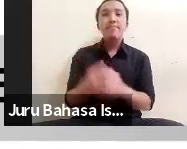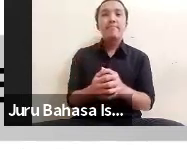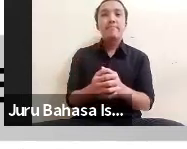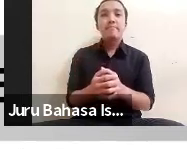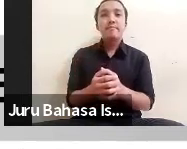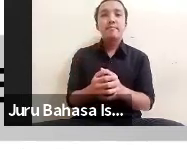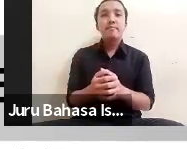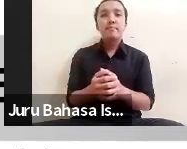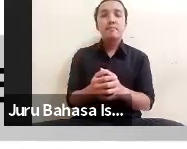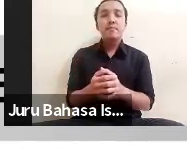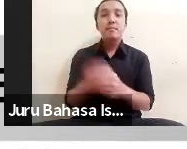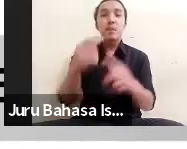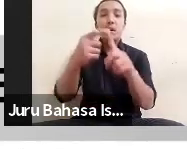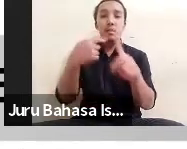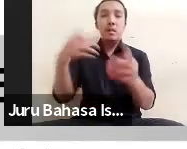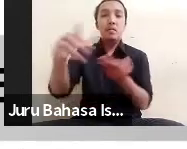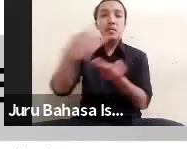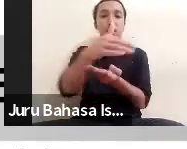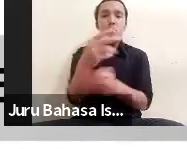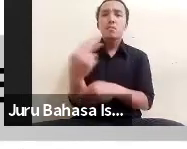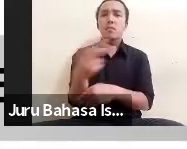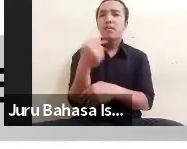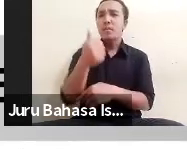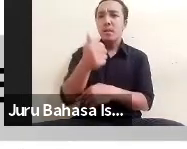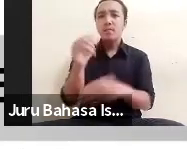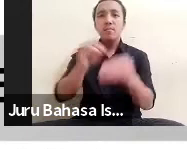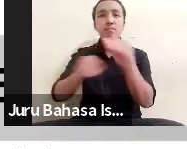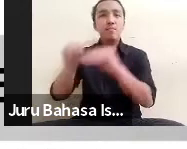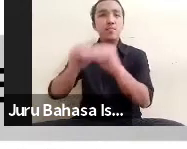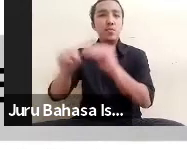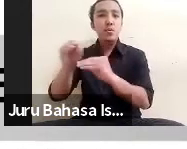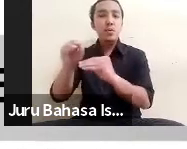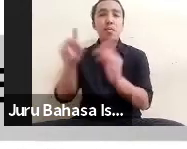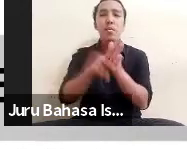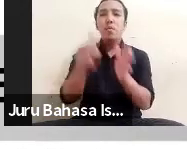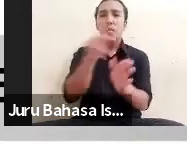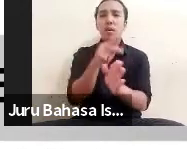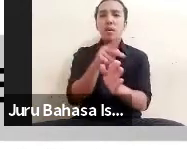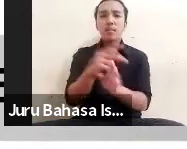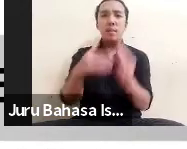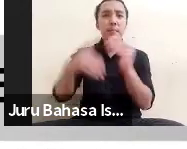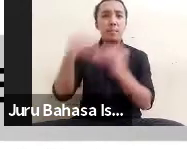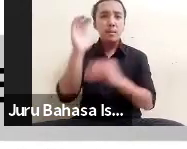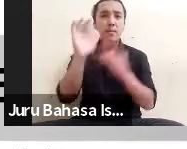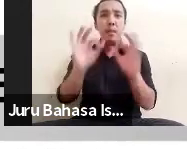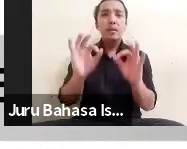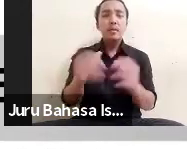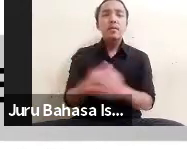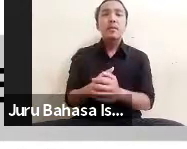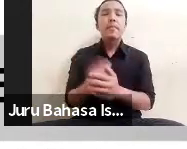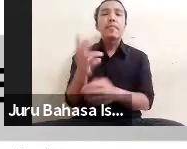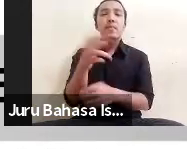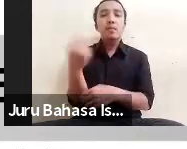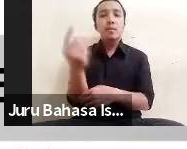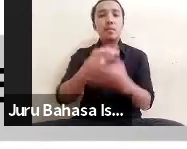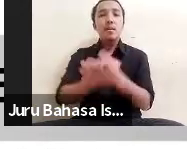dengan data, maka kita bisa merumuskan program yang lebih tepat bagi difabel. Jadi kita juga kenalkan data pilah,